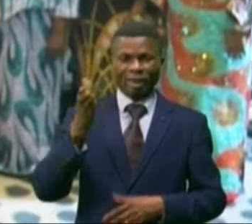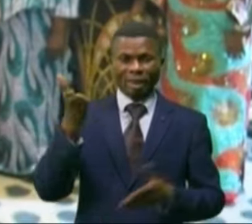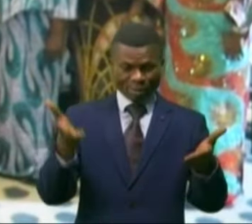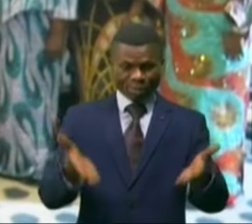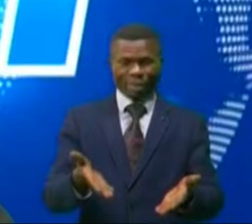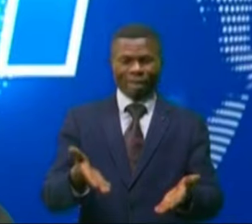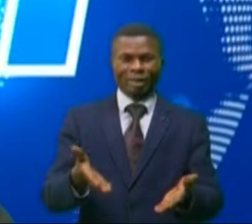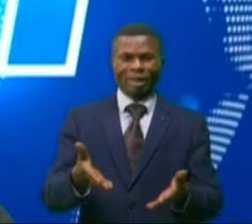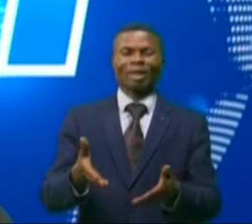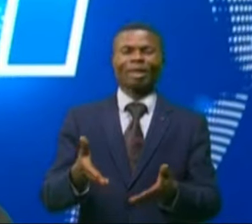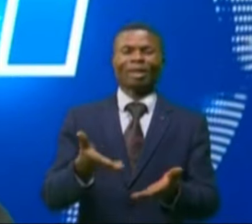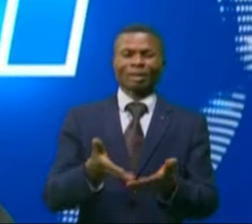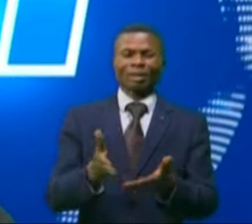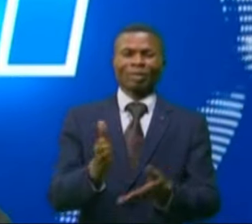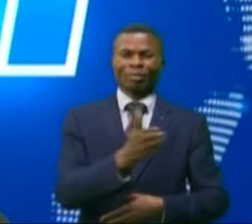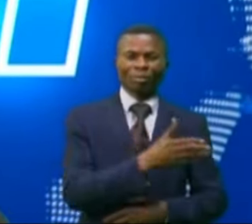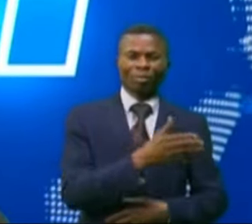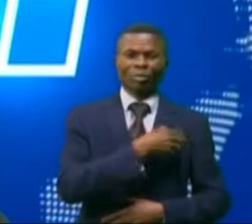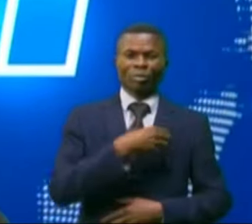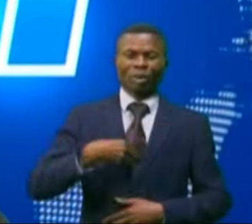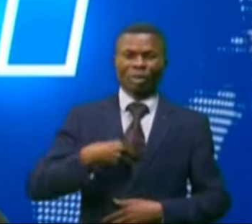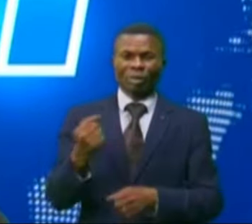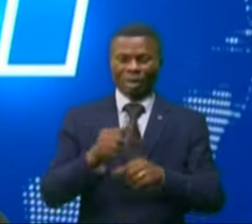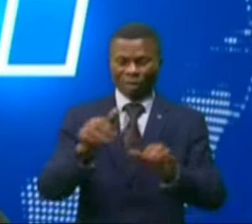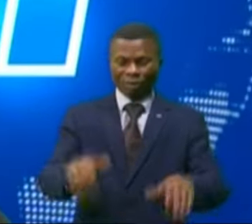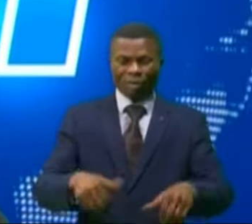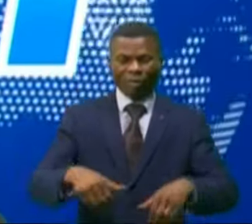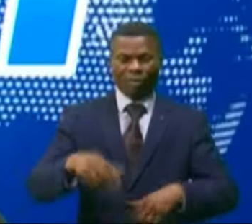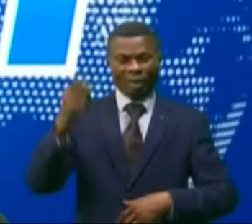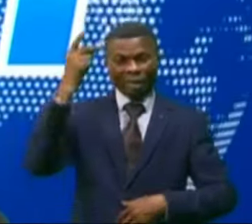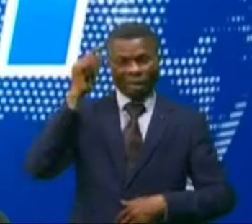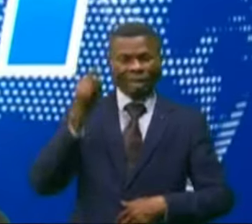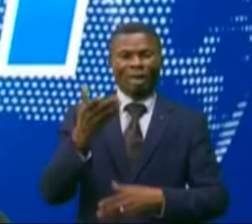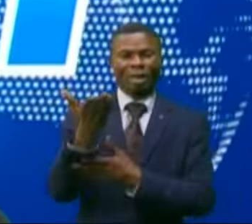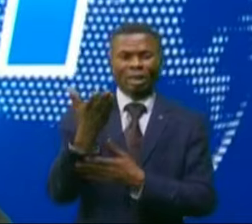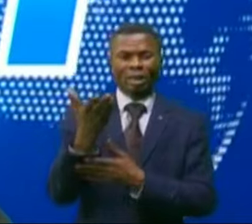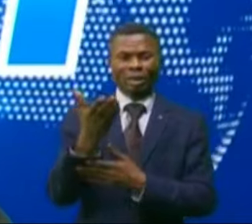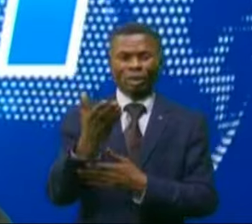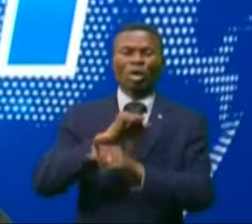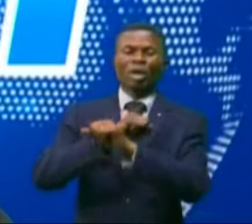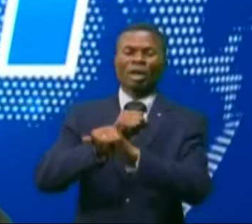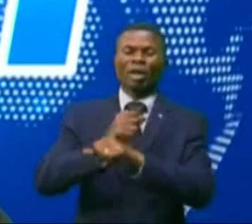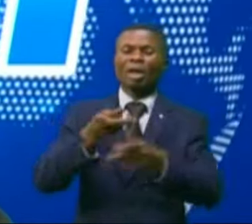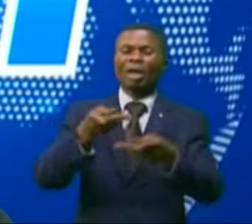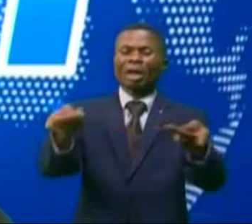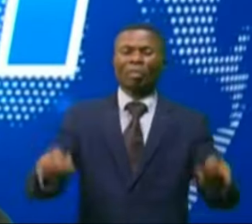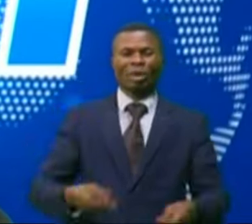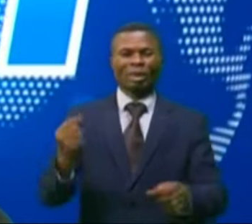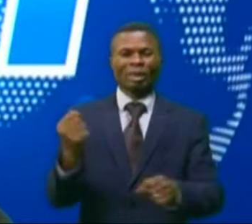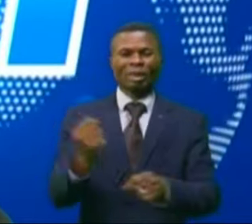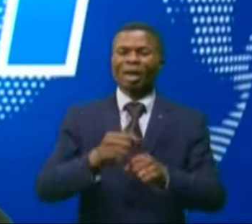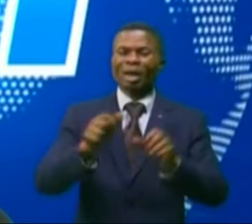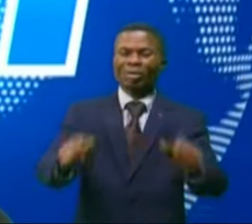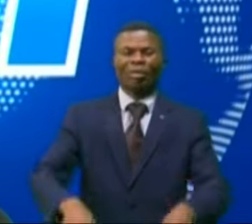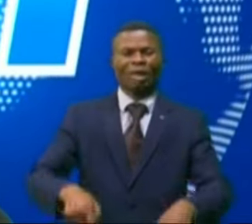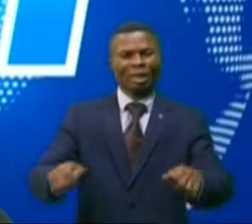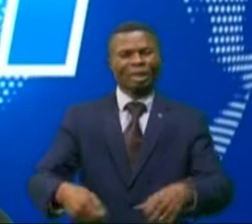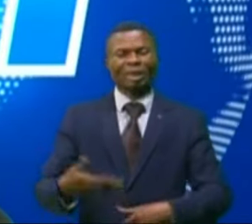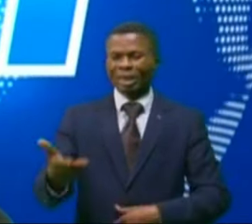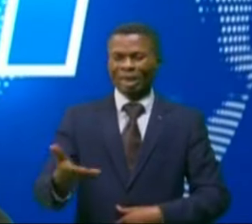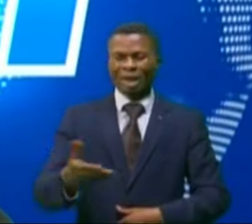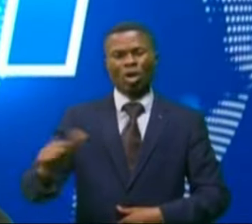Elengeniembo. Les femmes maraîchères de la capitale plaident pour la sauvegarde de leur terrain. Suivez ces plaidoyers à travers